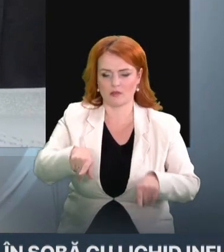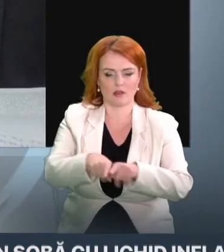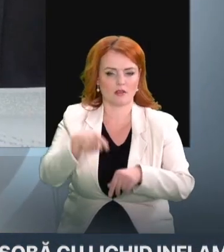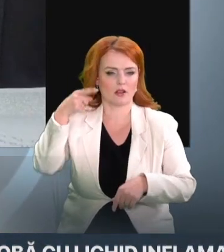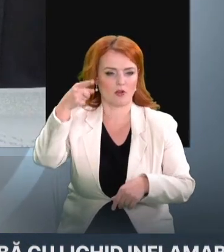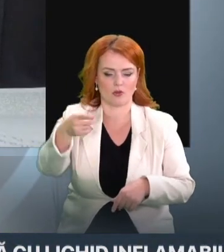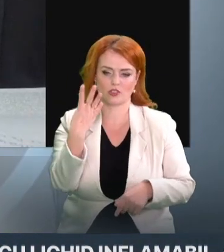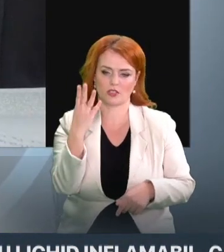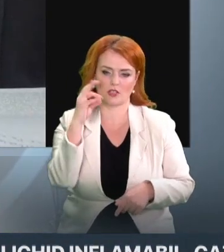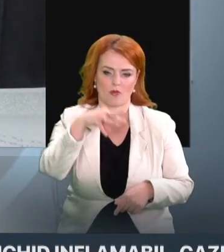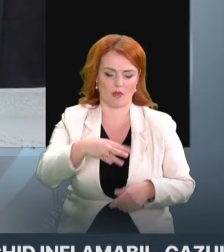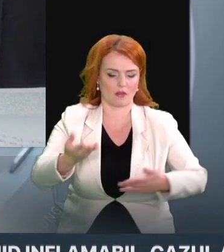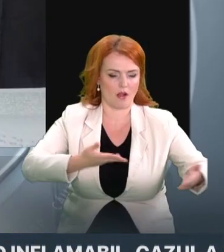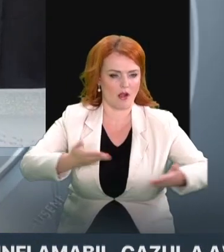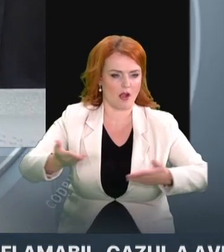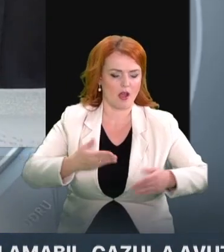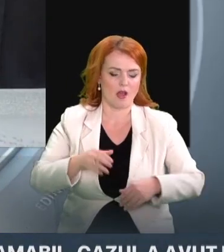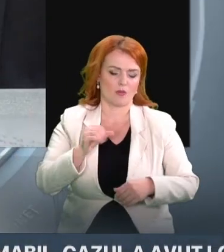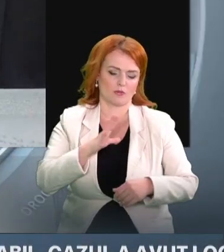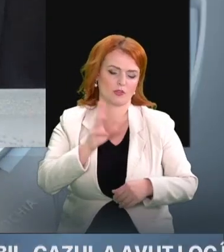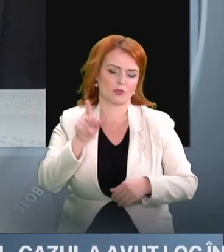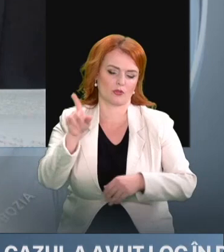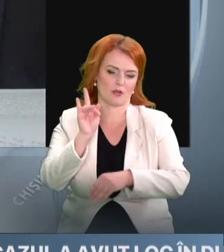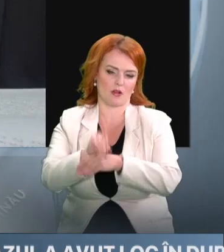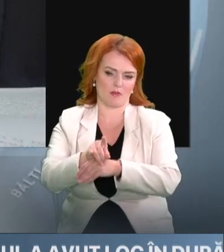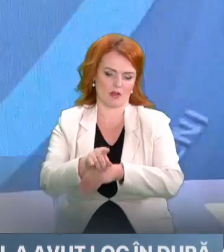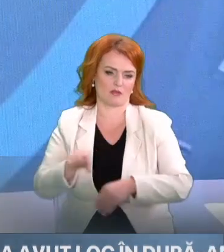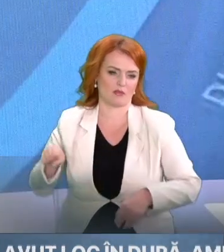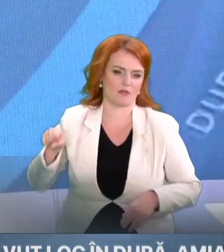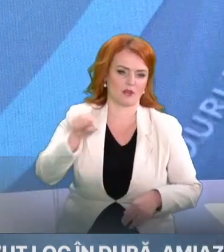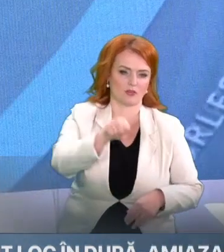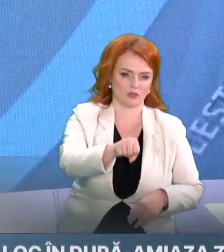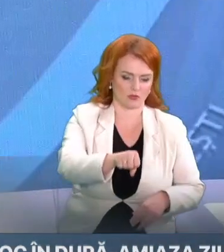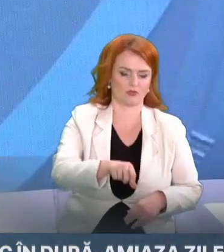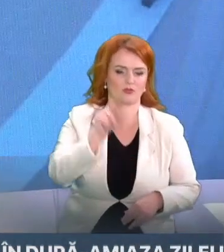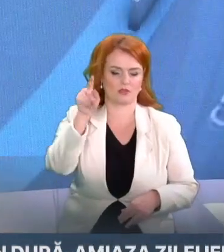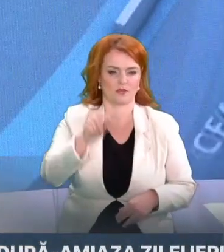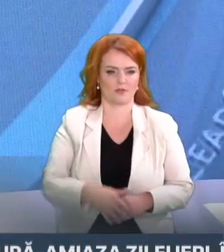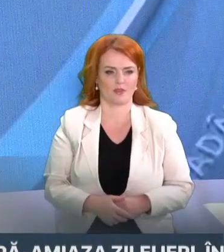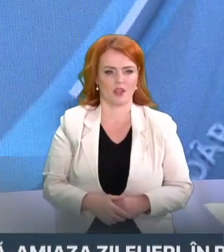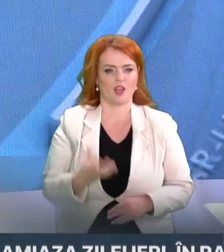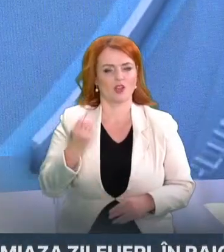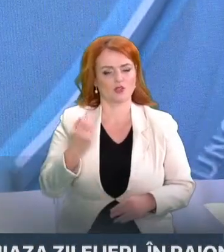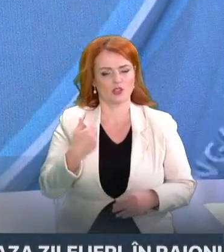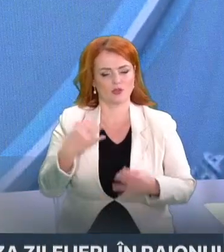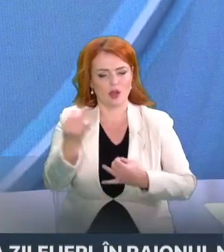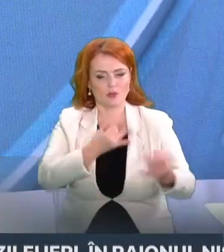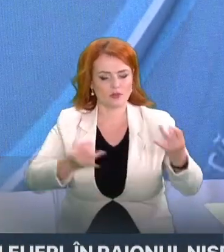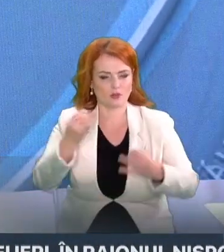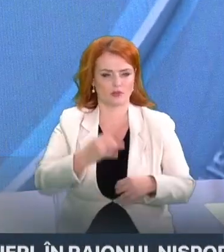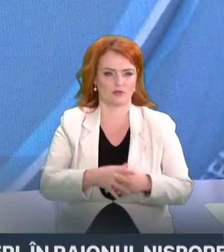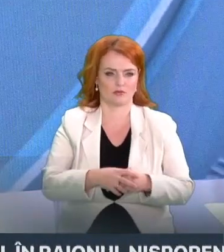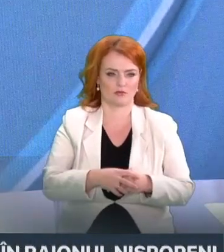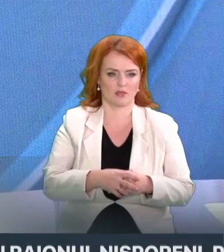mare. Și a fost ademenită și a fost... O altă chestiune pe care aș vrea un pic să o discut aici, e vorba despre